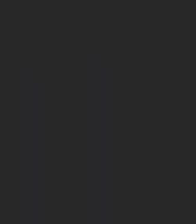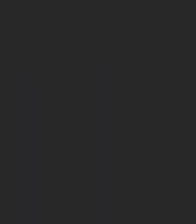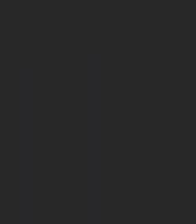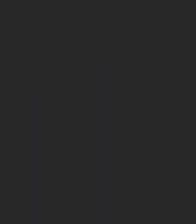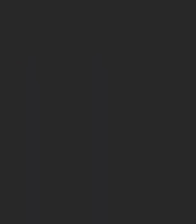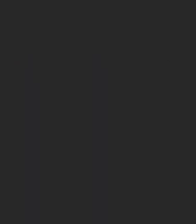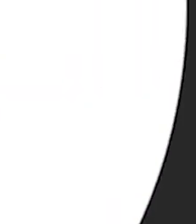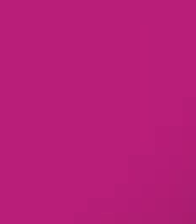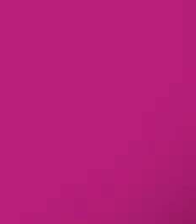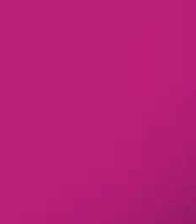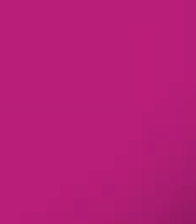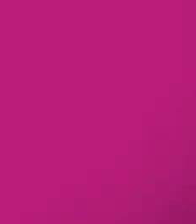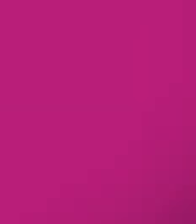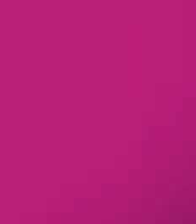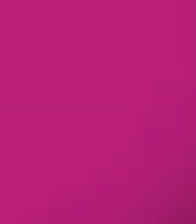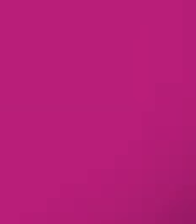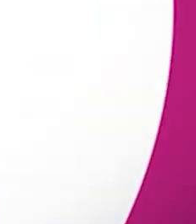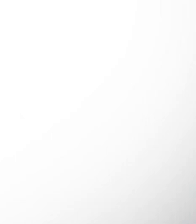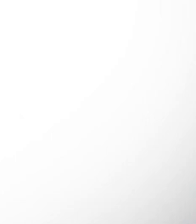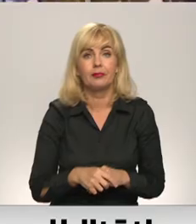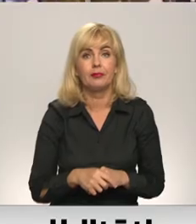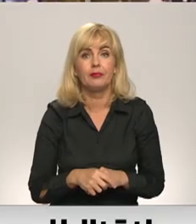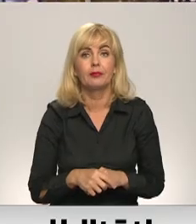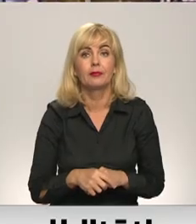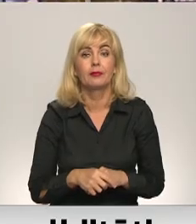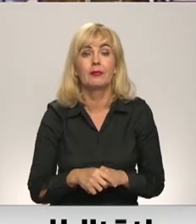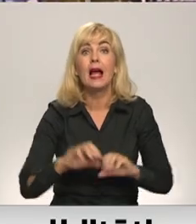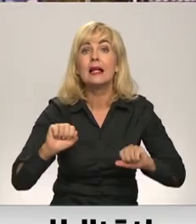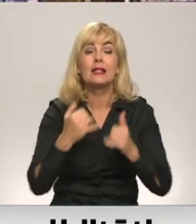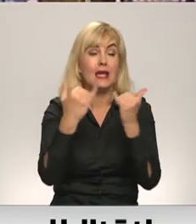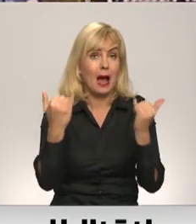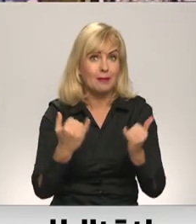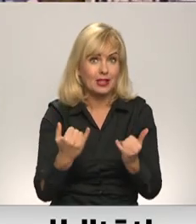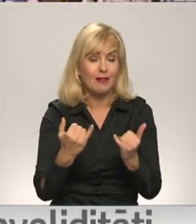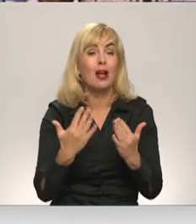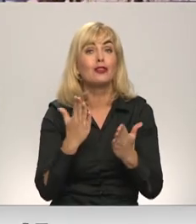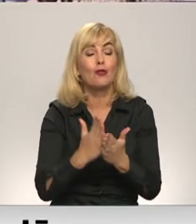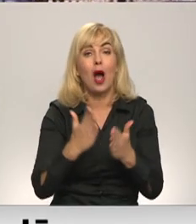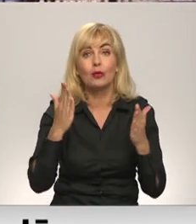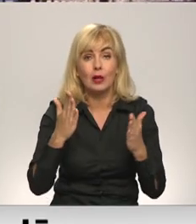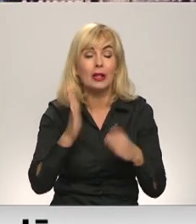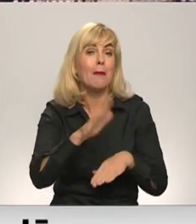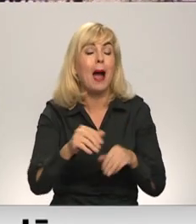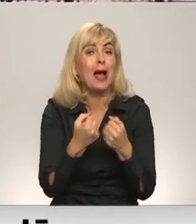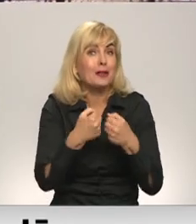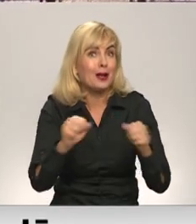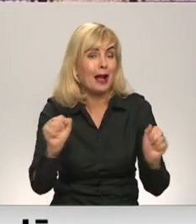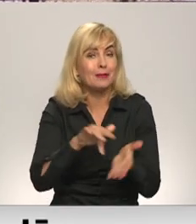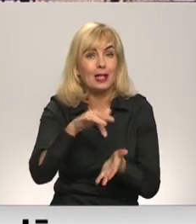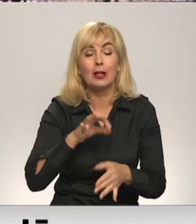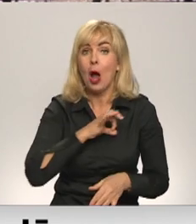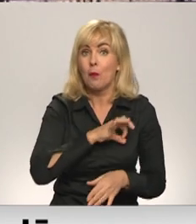Re, viss ēters ir te! Un Ziemassvētku priekšsundeļ valdīja arī bērnu rehabilitācijas centrā